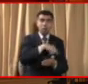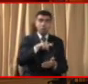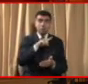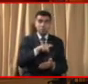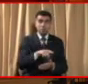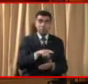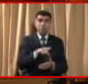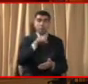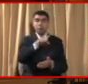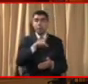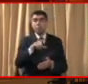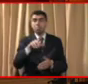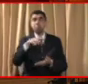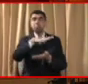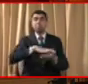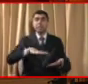وتبقى مدن أخرى